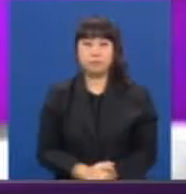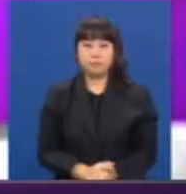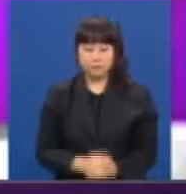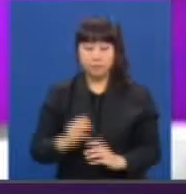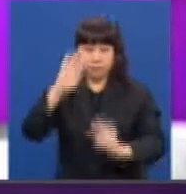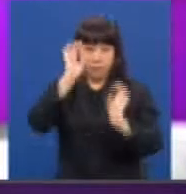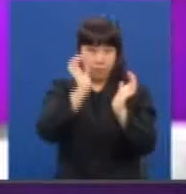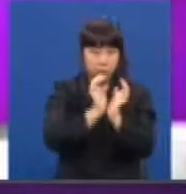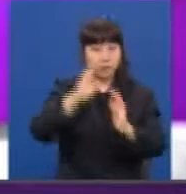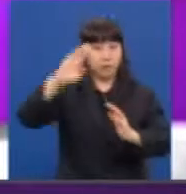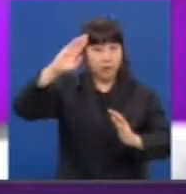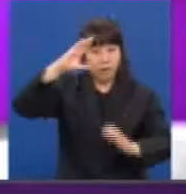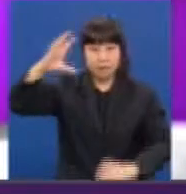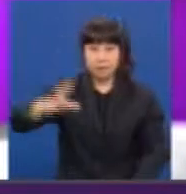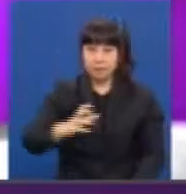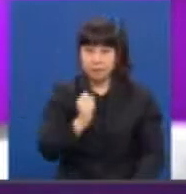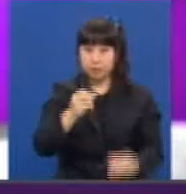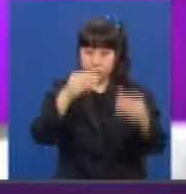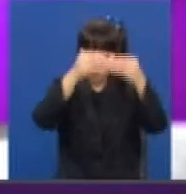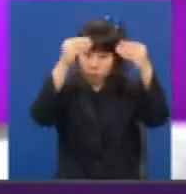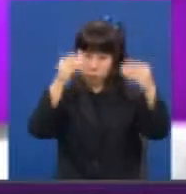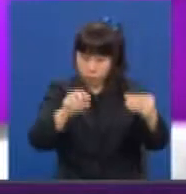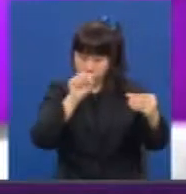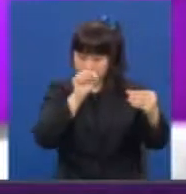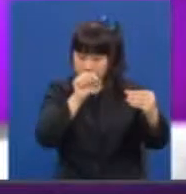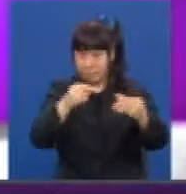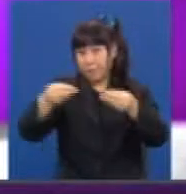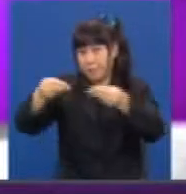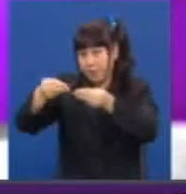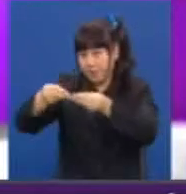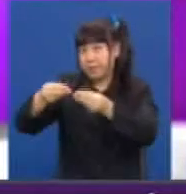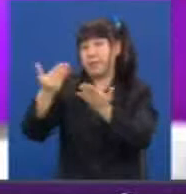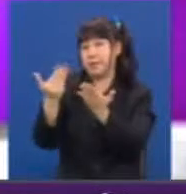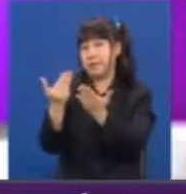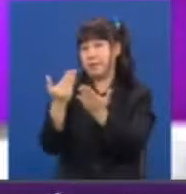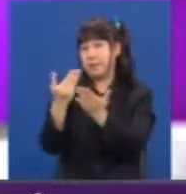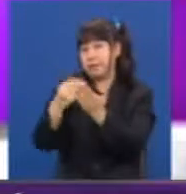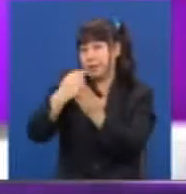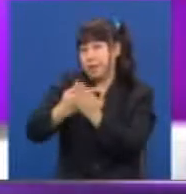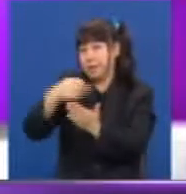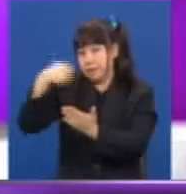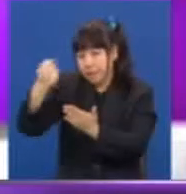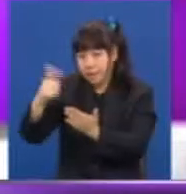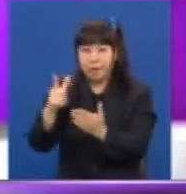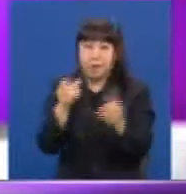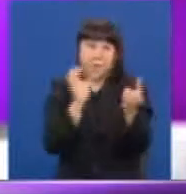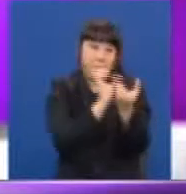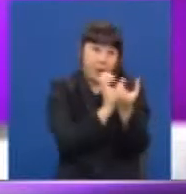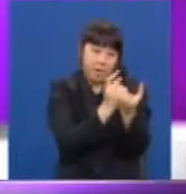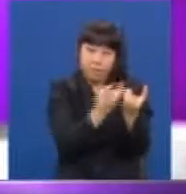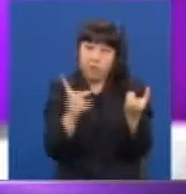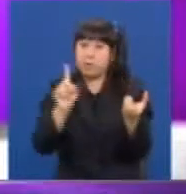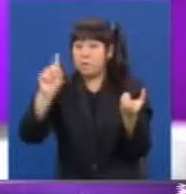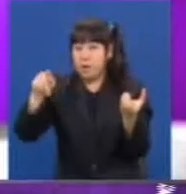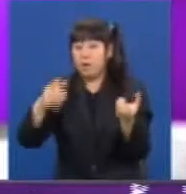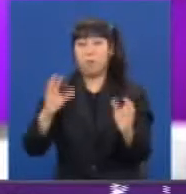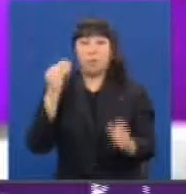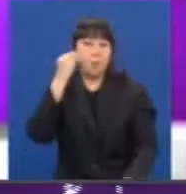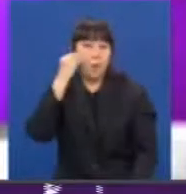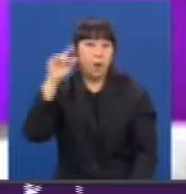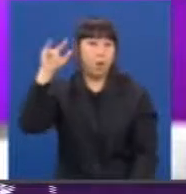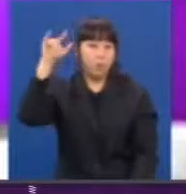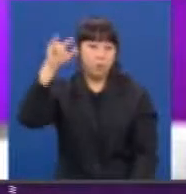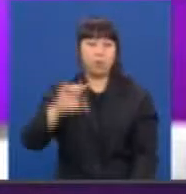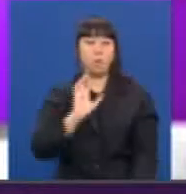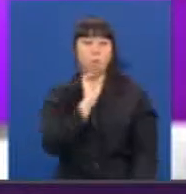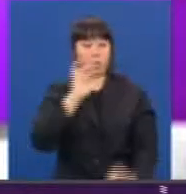ตำรวจธาหารตรวจยดตู้สลอดลแ้ที่ยงไม่เสียภาษีและภัยทยัไมได้ใช้งานกวา 1,000 กลองย่านดอนเมืองเบตอนเจ้ของบ้านอ้างวาเป